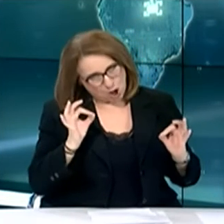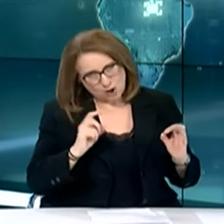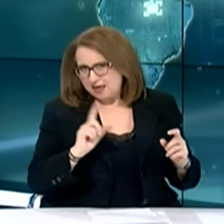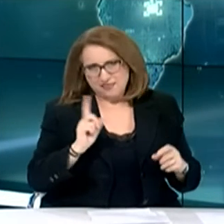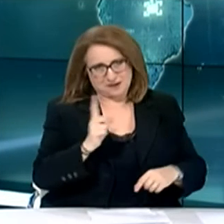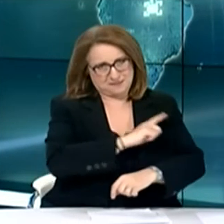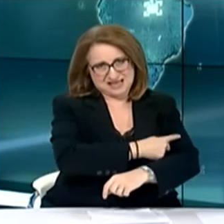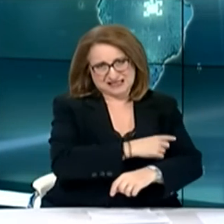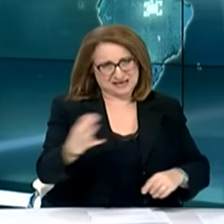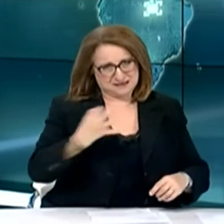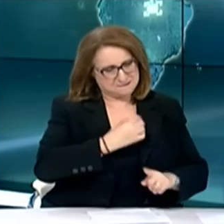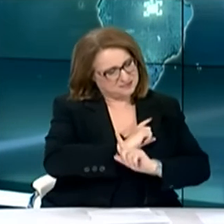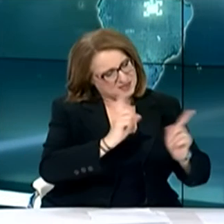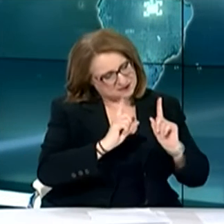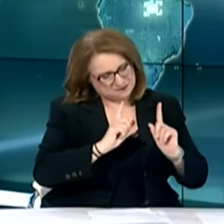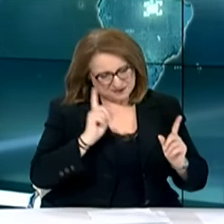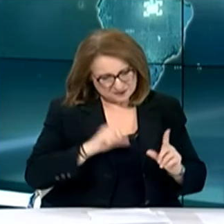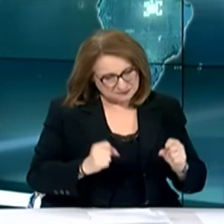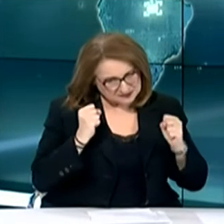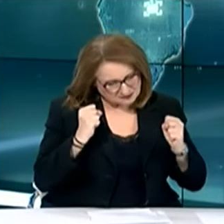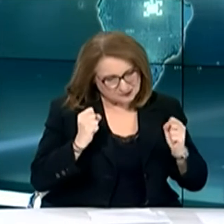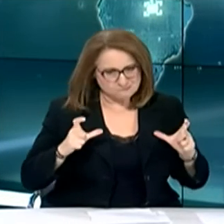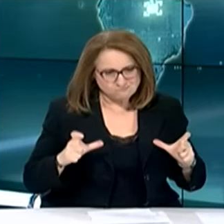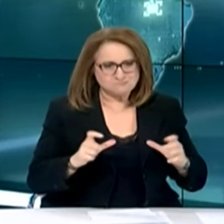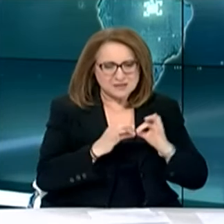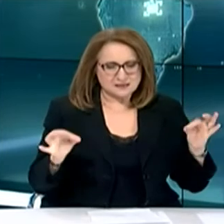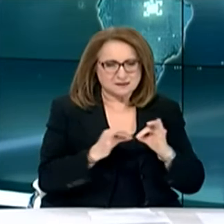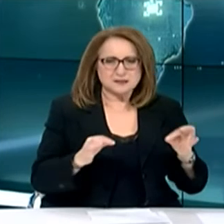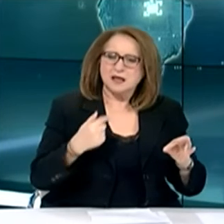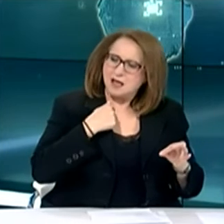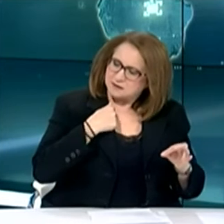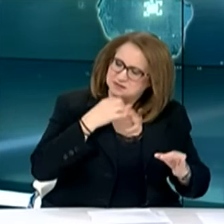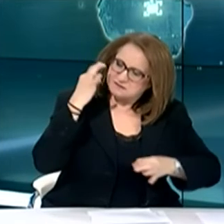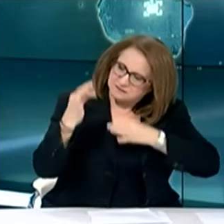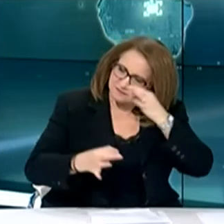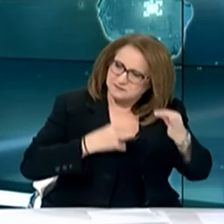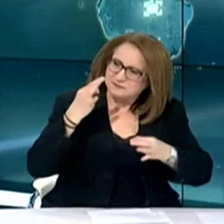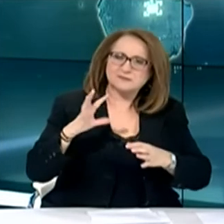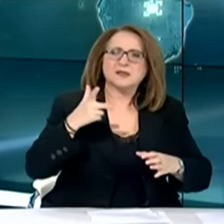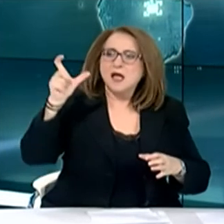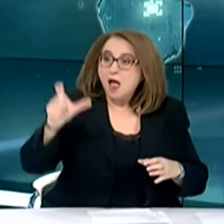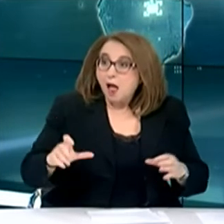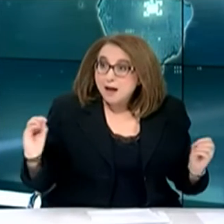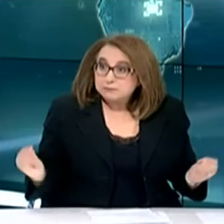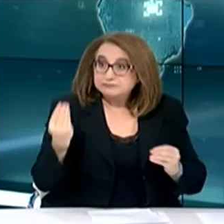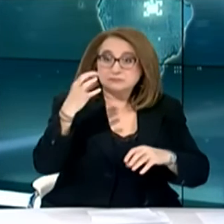γίνει. Θα το αντιμετωπίσουμε. Θα πάρουμε τα κατάλληλα μέτρα. Θα αποφύγουν την εργασία για κάποιο διάστημα αν εκτεθούν.